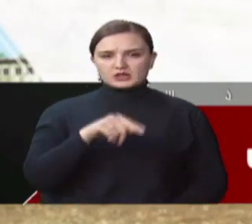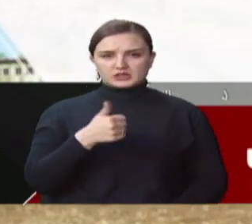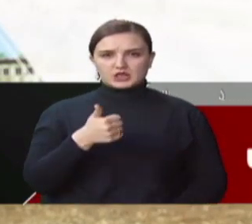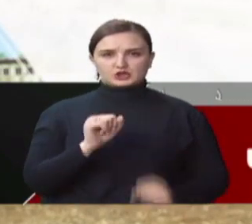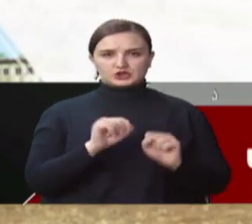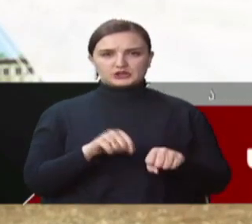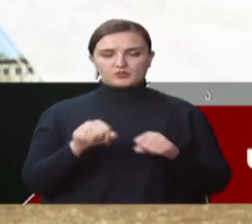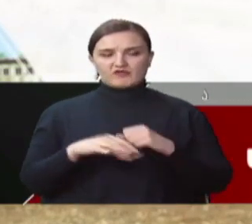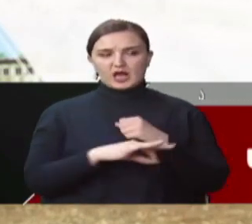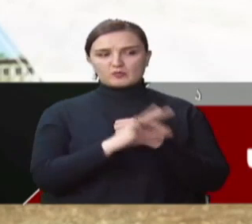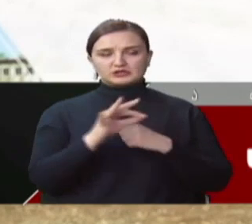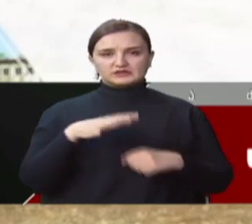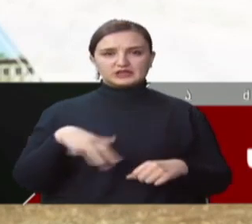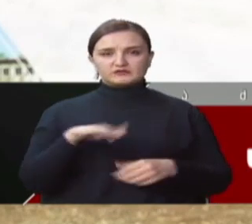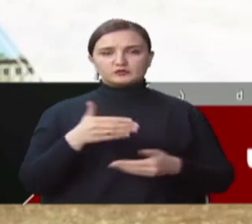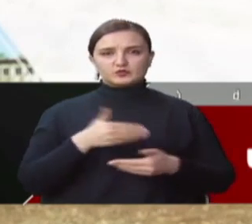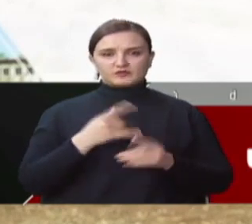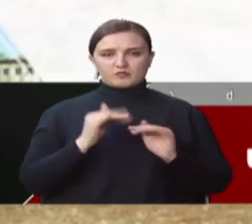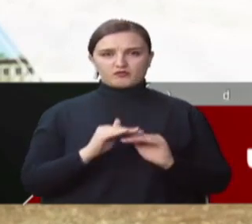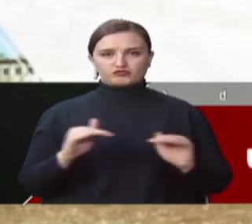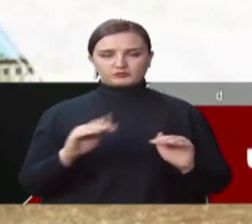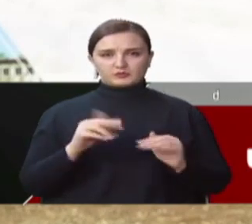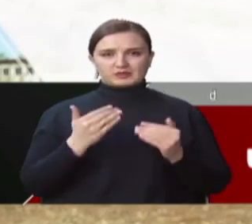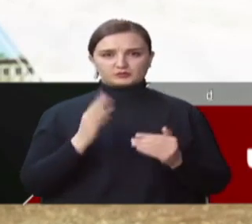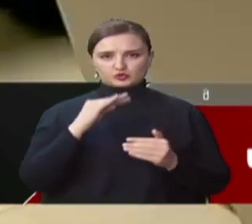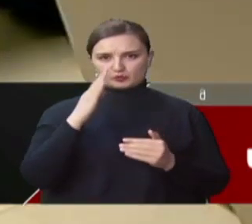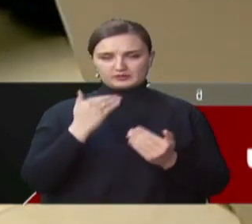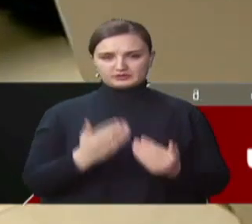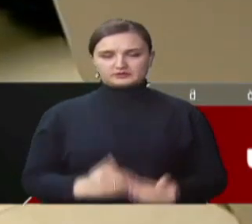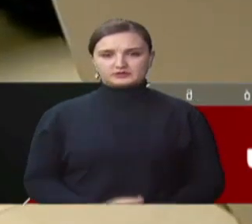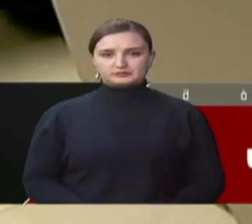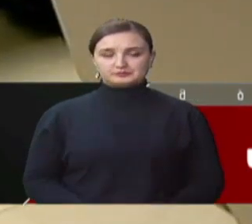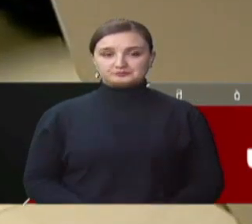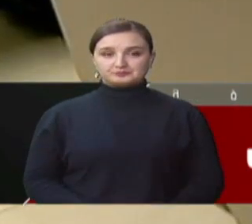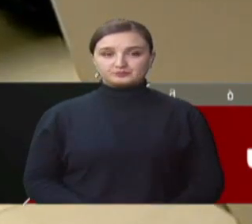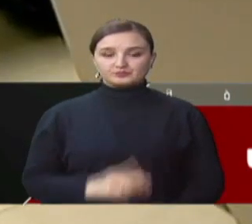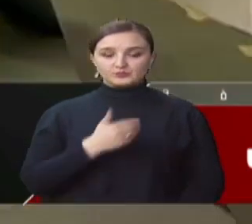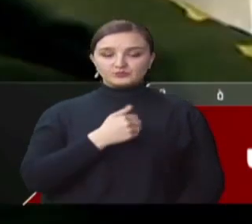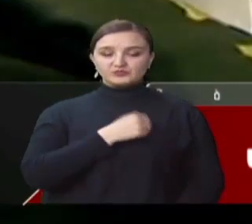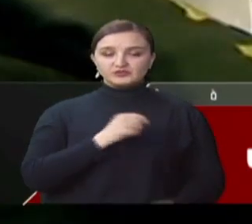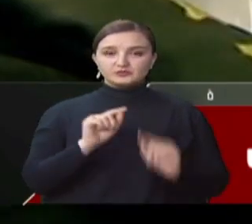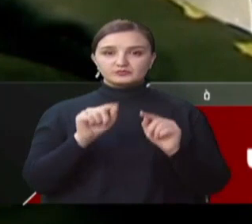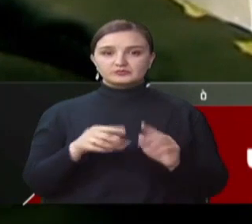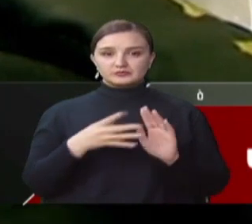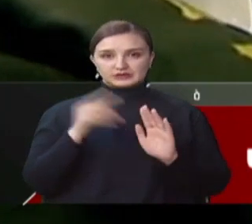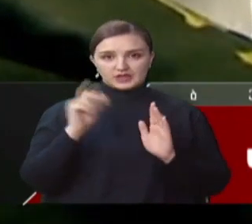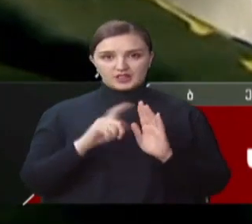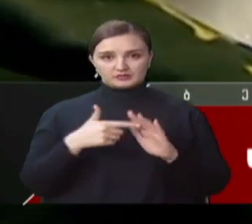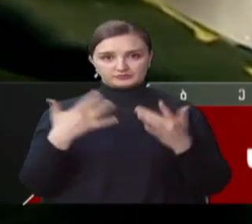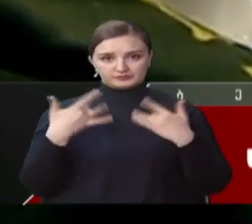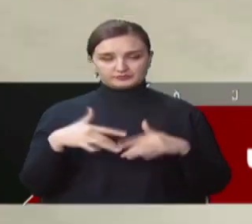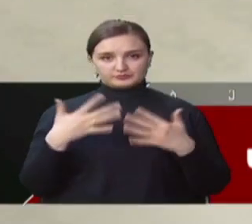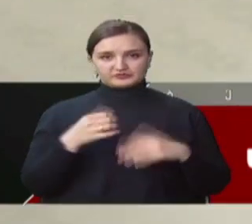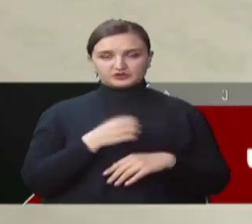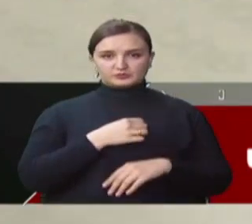შესაძლებლობა აღმოსავლეთ საქართველოში მცხოვრები ბავშვებისა და მათი მშობლებისათვის. Კადეტობის მსურველები მე-9 კლასის დასრულების შემდეგ